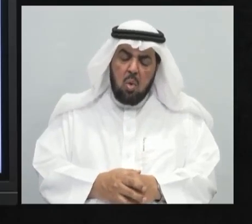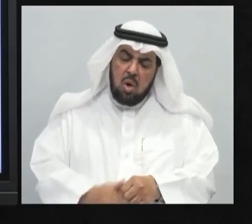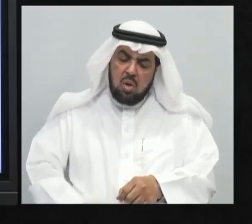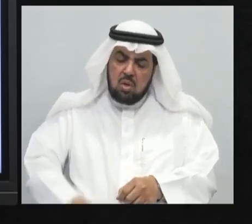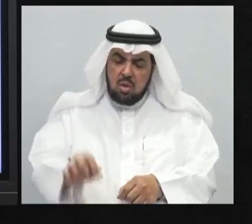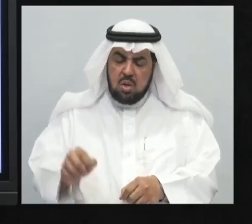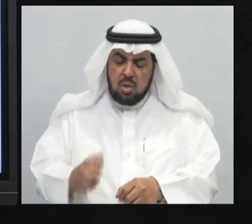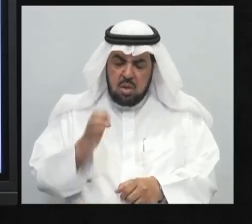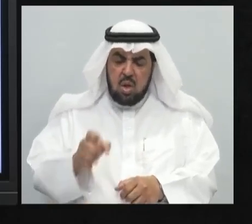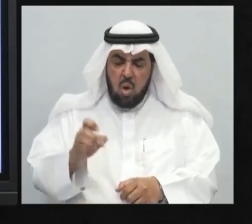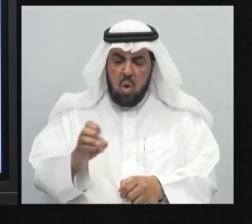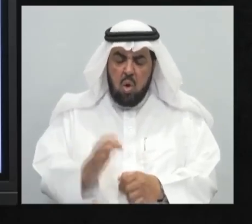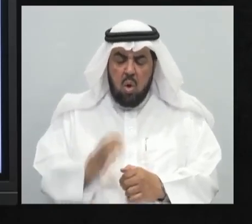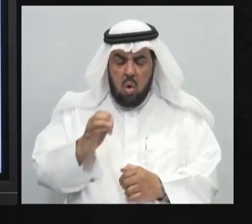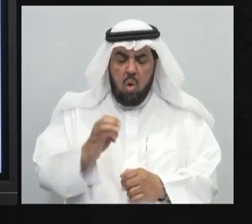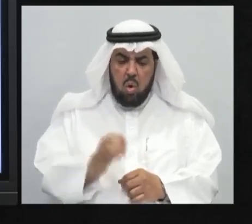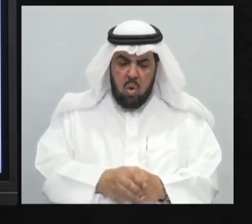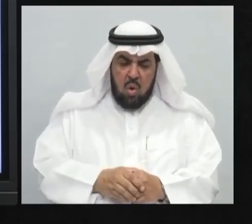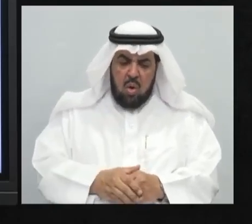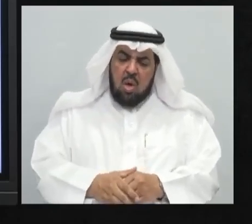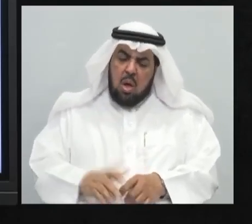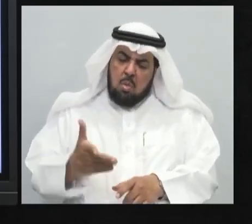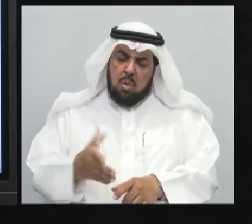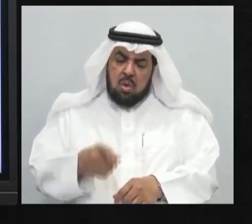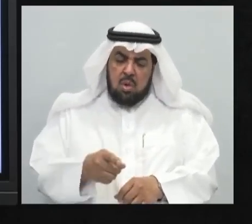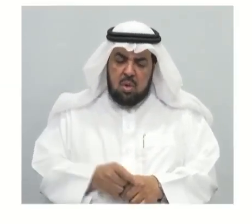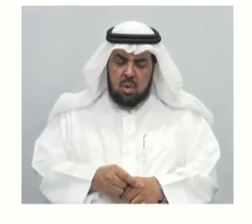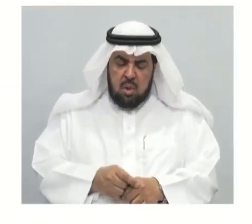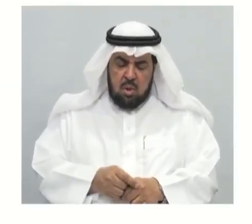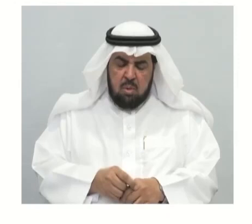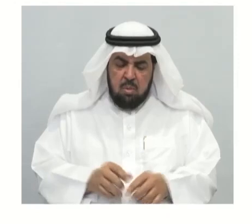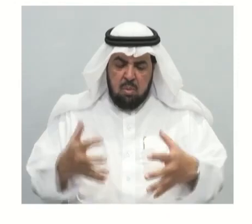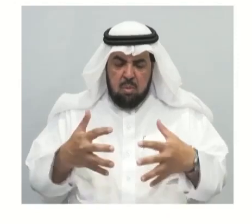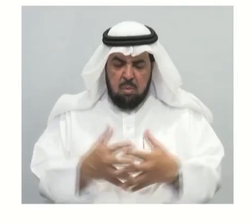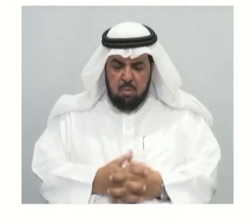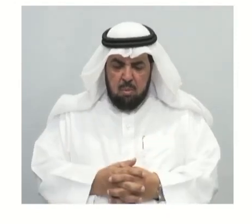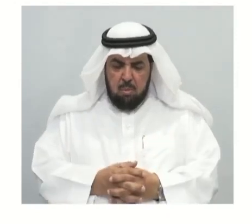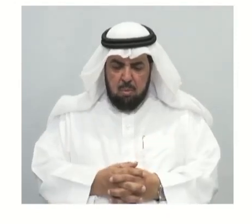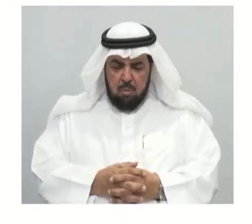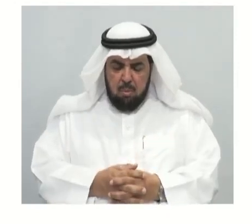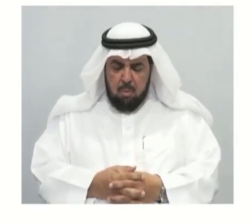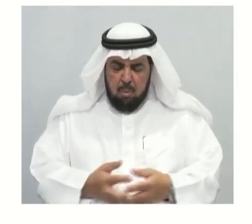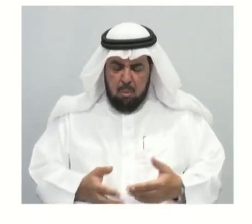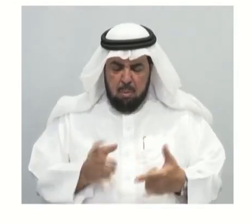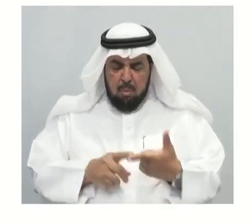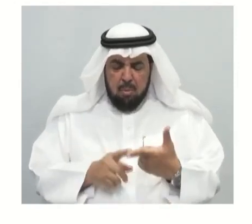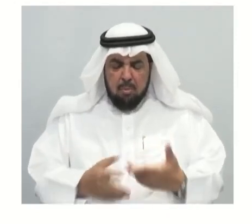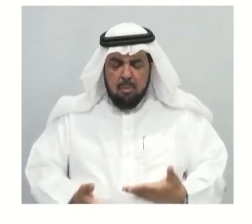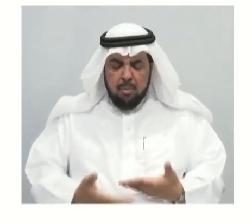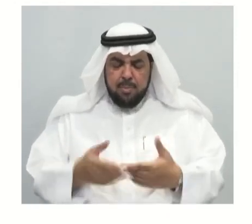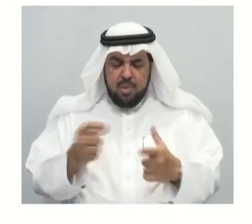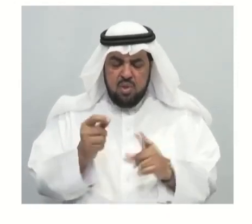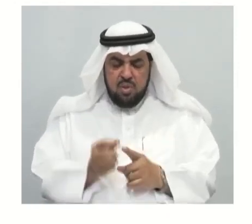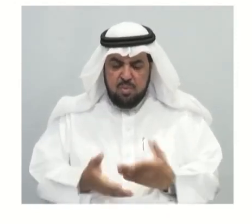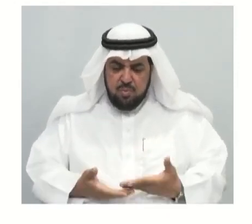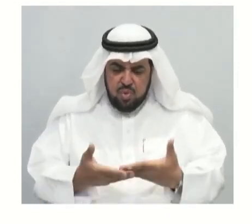محاوله لايجاد الحلول المحتمله لهذه المشكلات النقطه الثانيه لدينا او الهدف